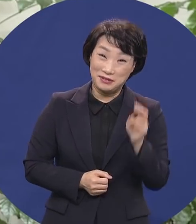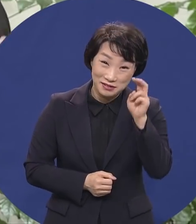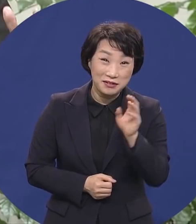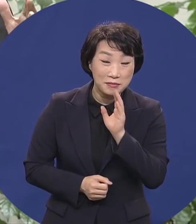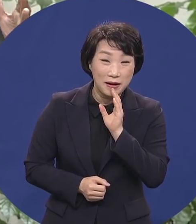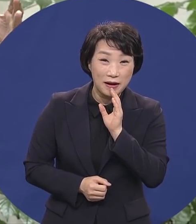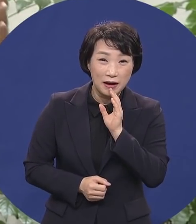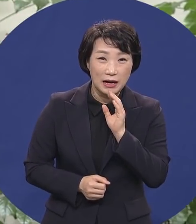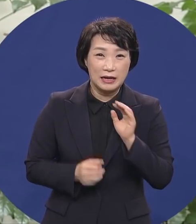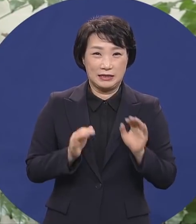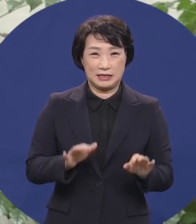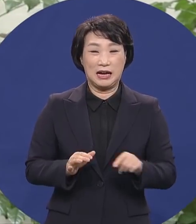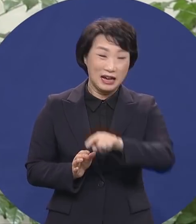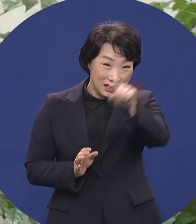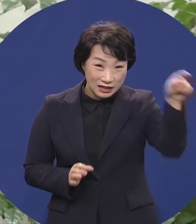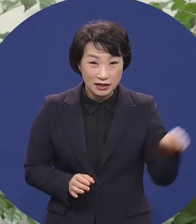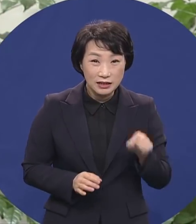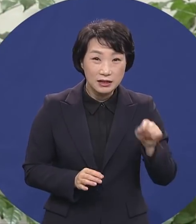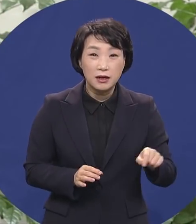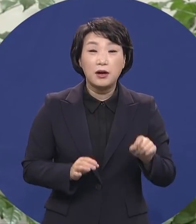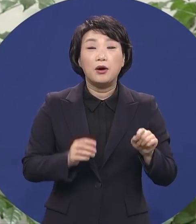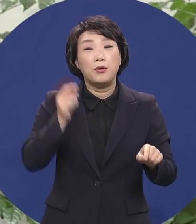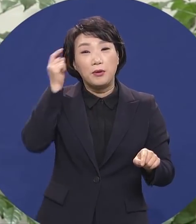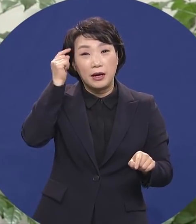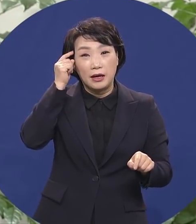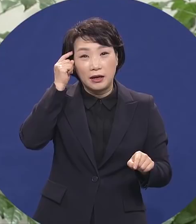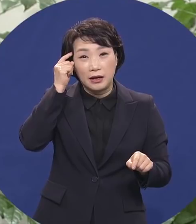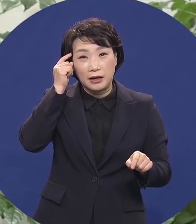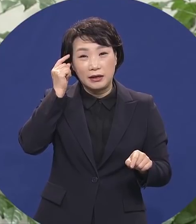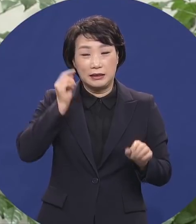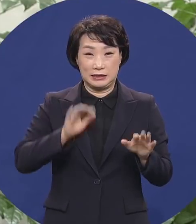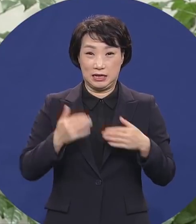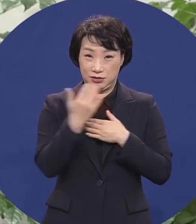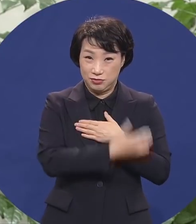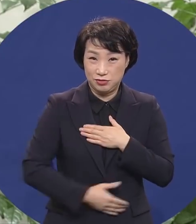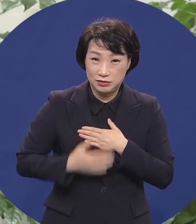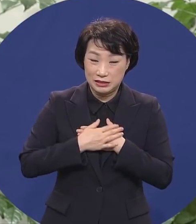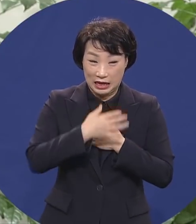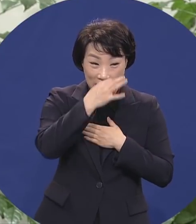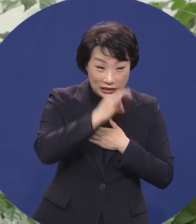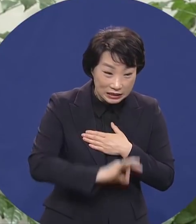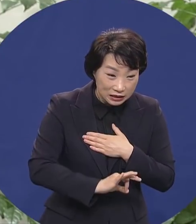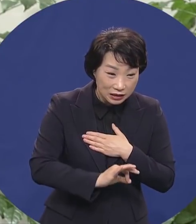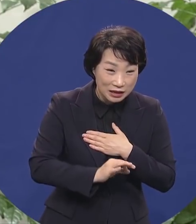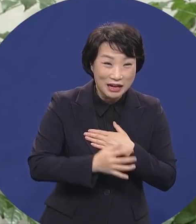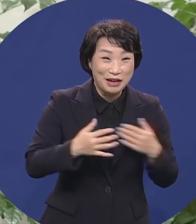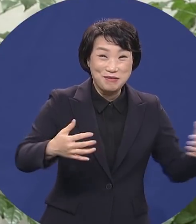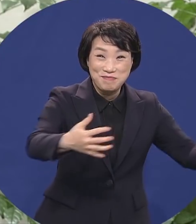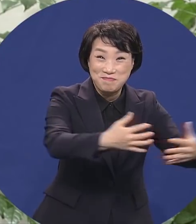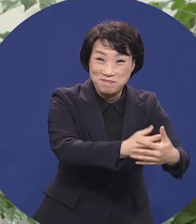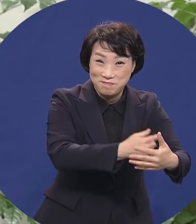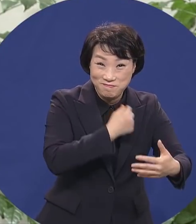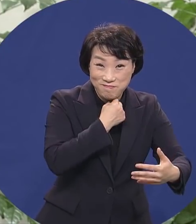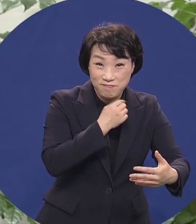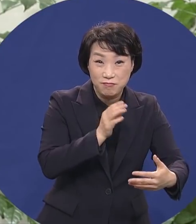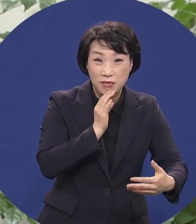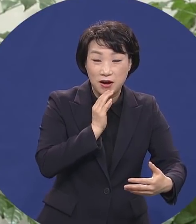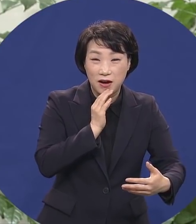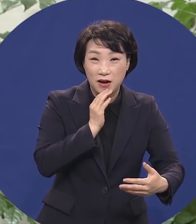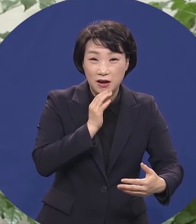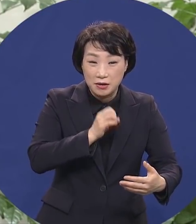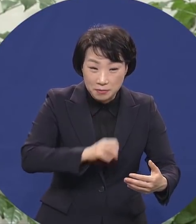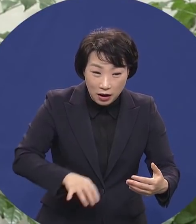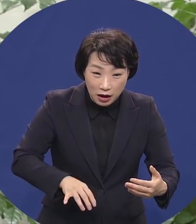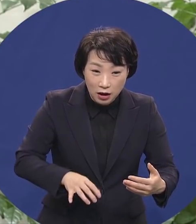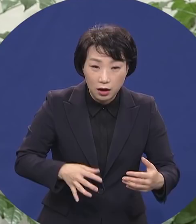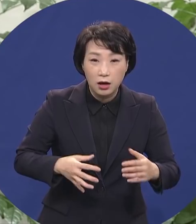그렇겠죠? 이게 전부 다 뭐냐? 육신의 실리는 갖고 싶고